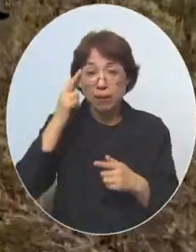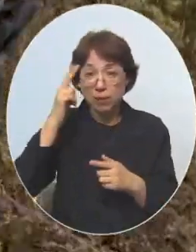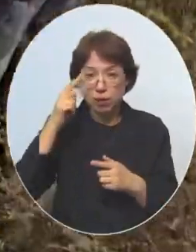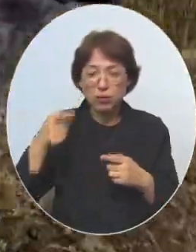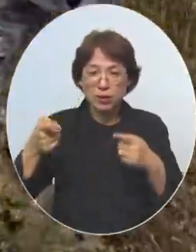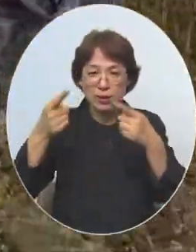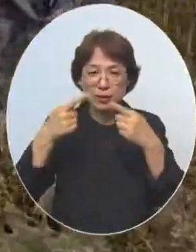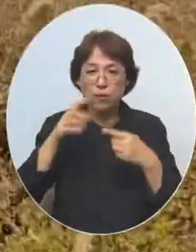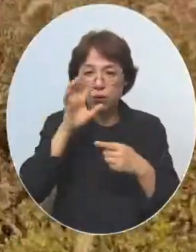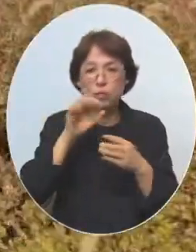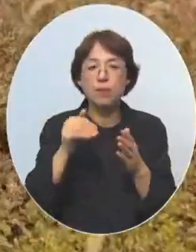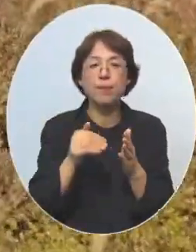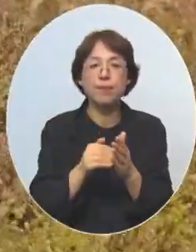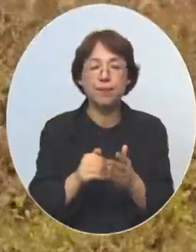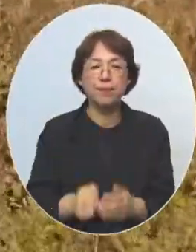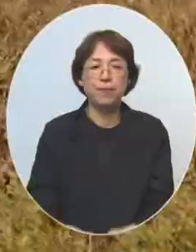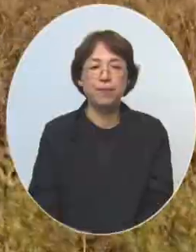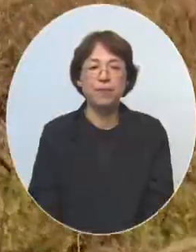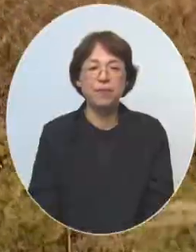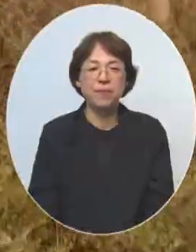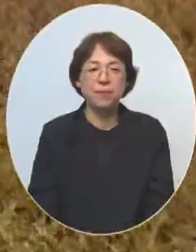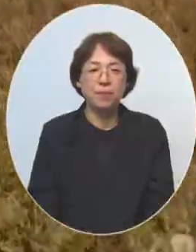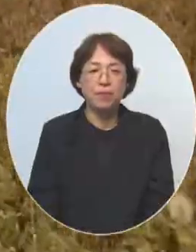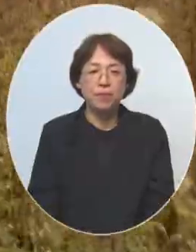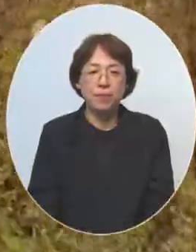등이 참가했습니다 KTV 기합니다